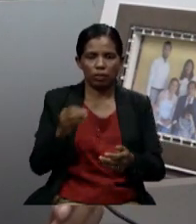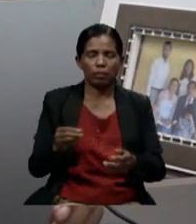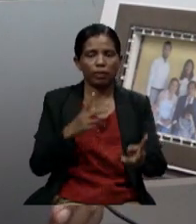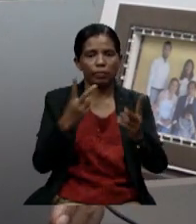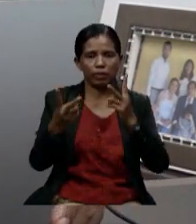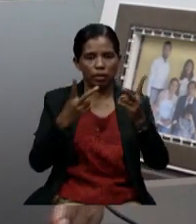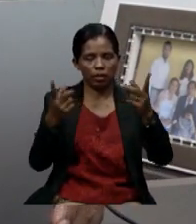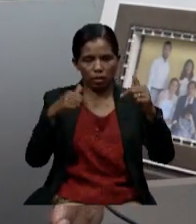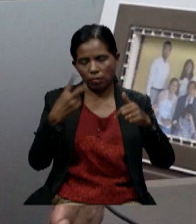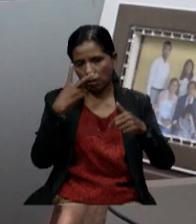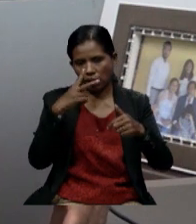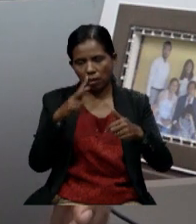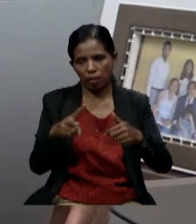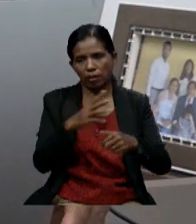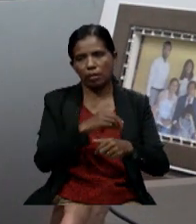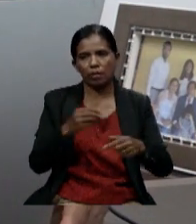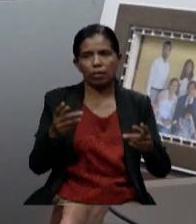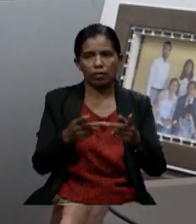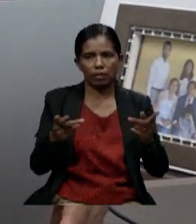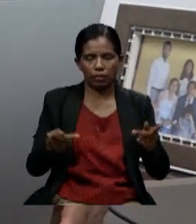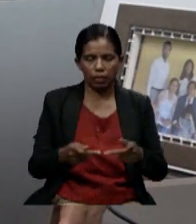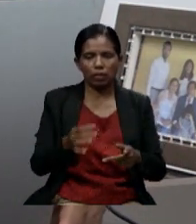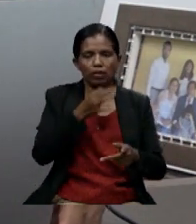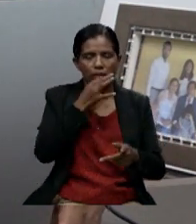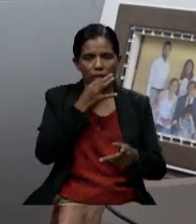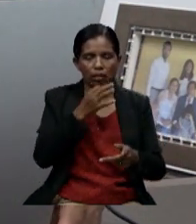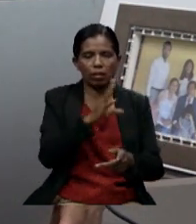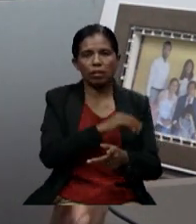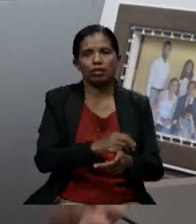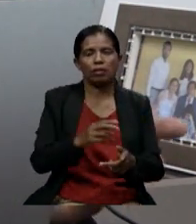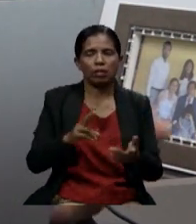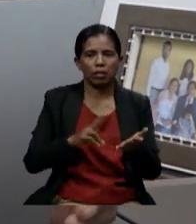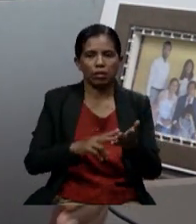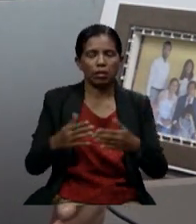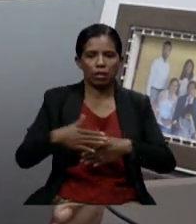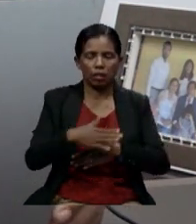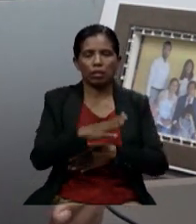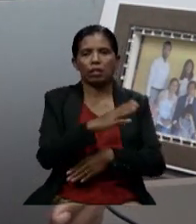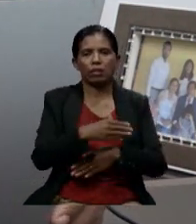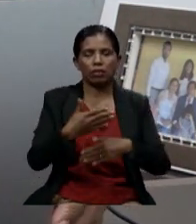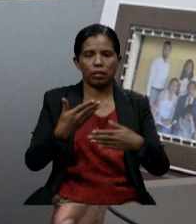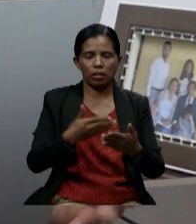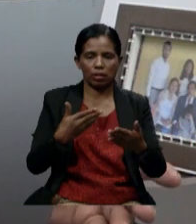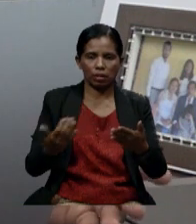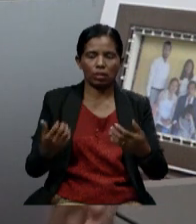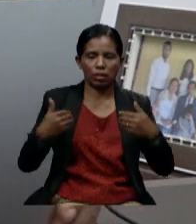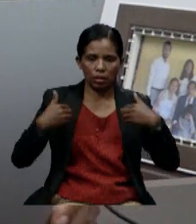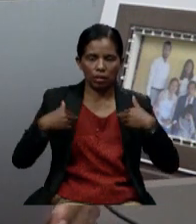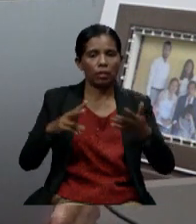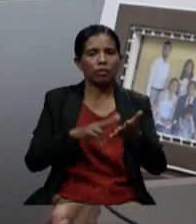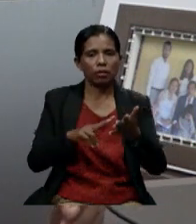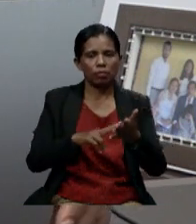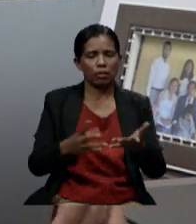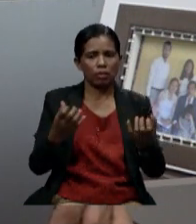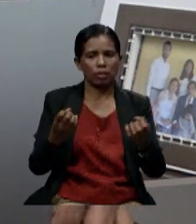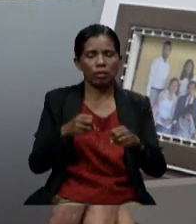ba produção alimentar importante ba ita nutrição ika no sasan sira riku nutrisaun ne heta silaran ne